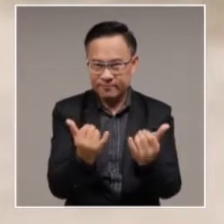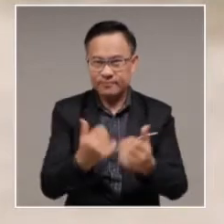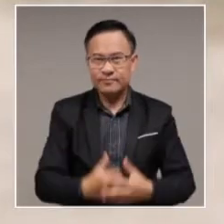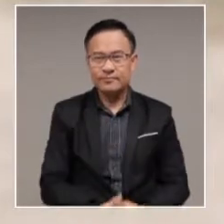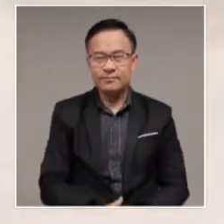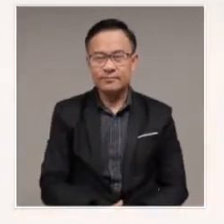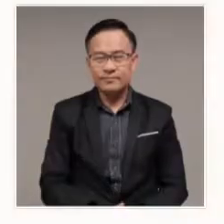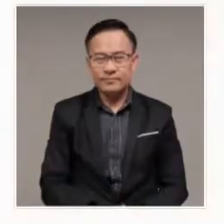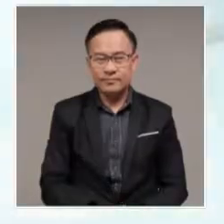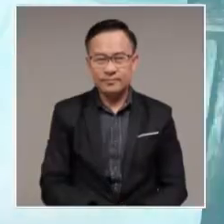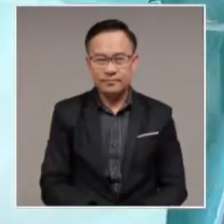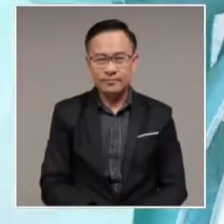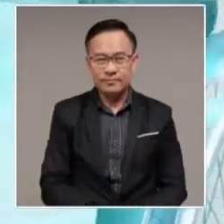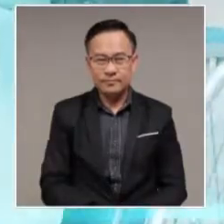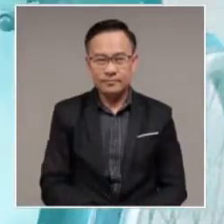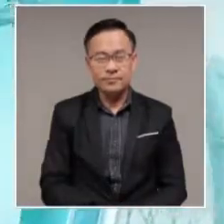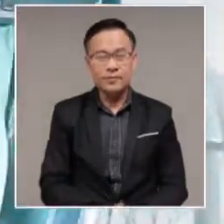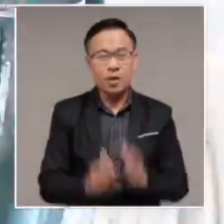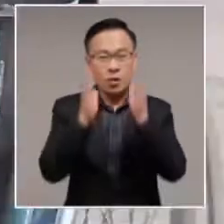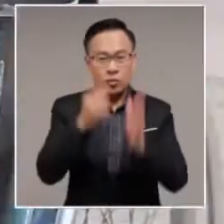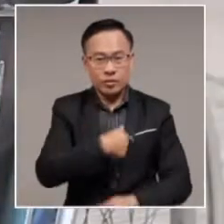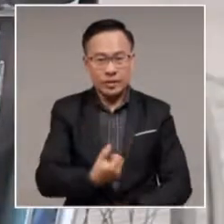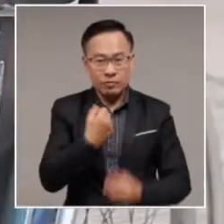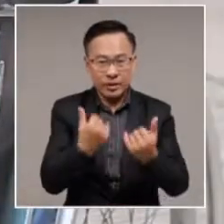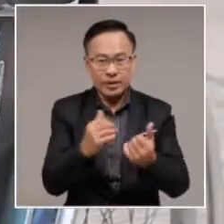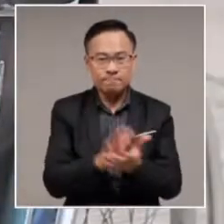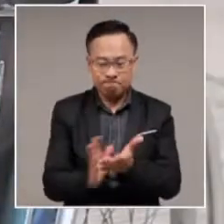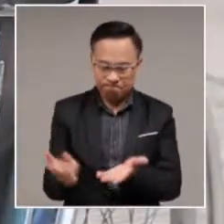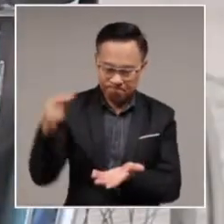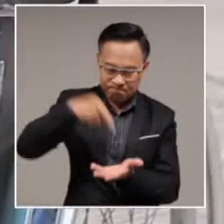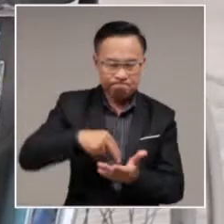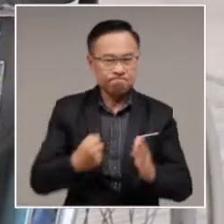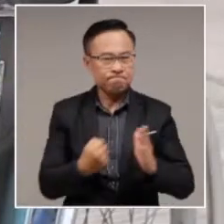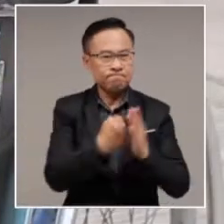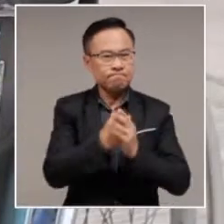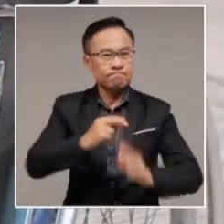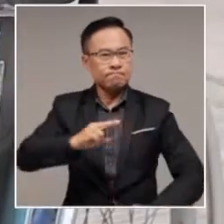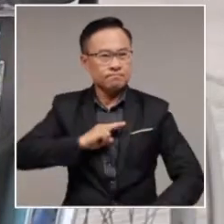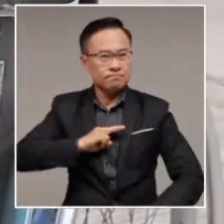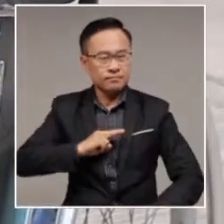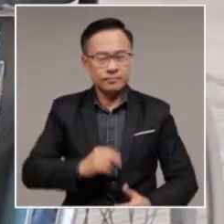พร้อมๆกันค่ะ The Stronger คนหัวใจแกร่งตอนยืนหยัดทรณง